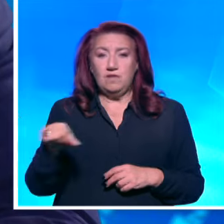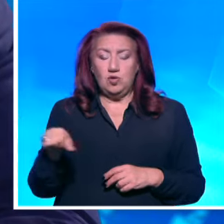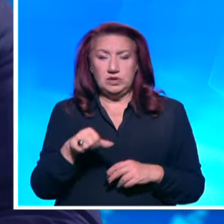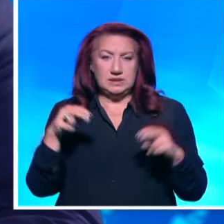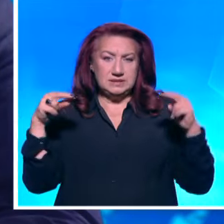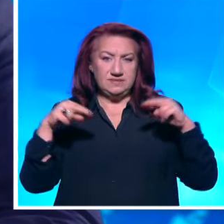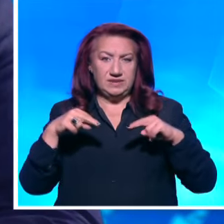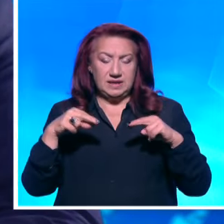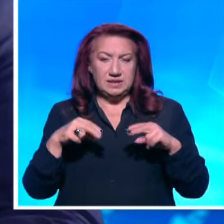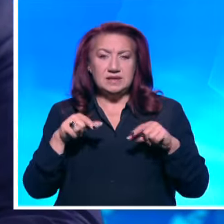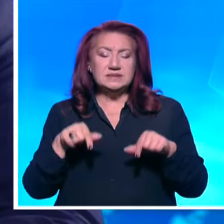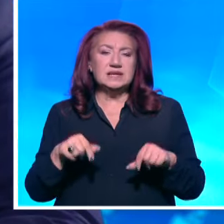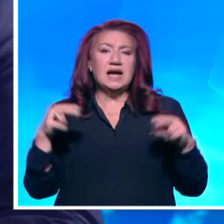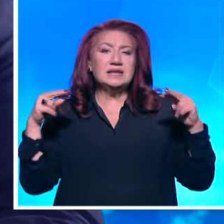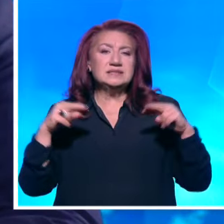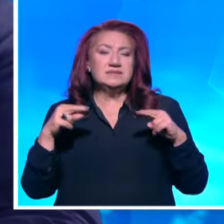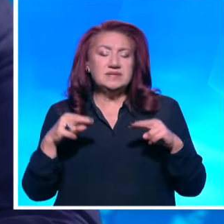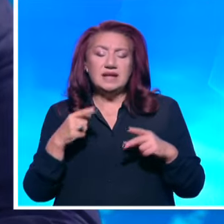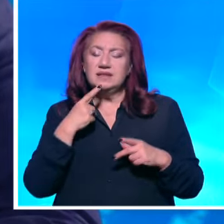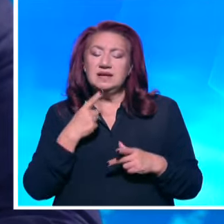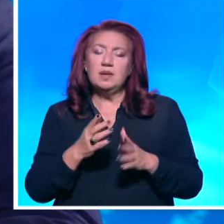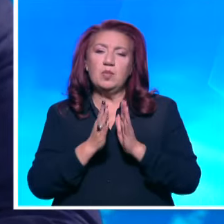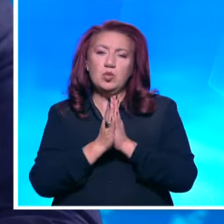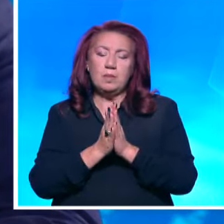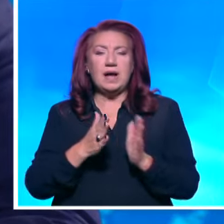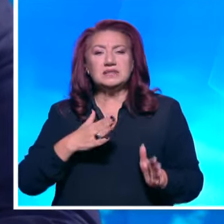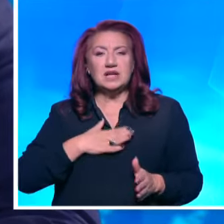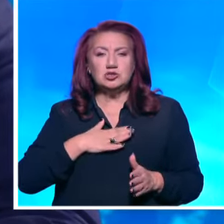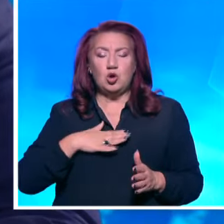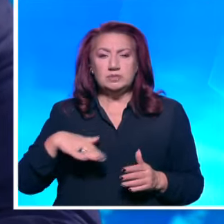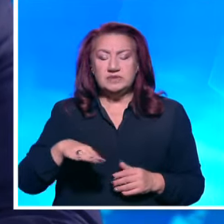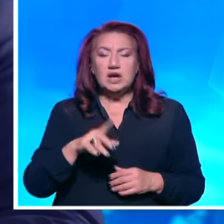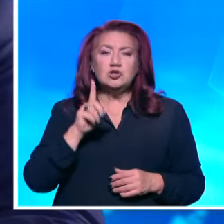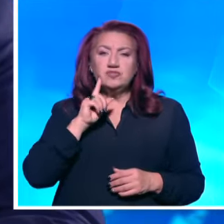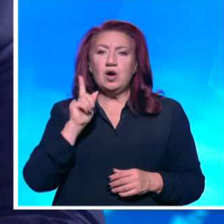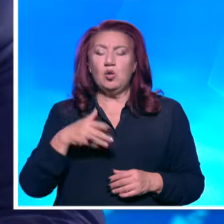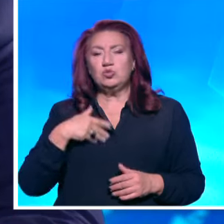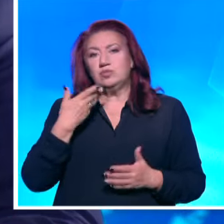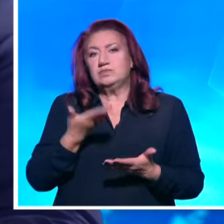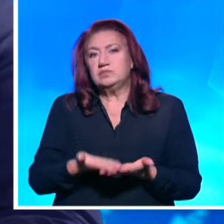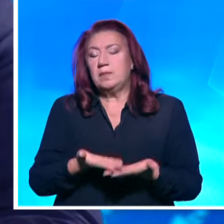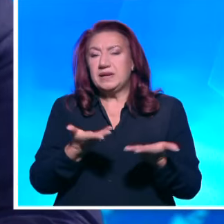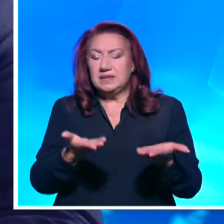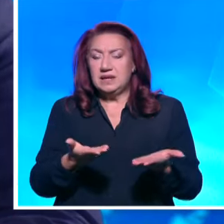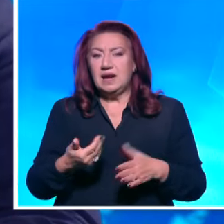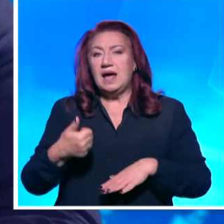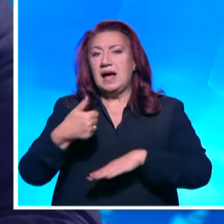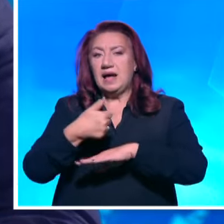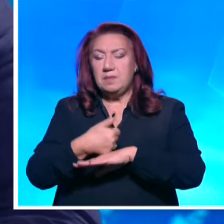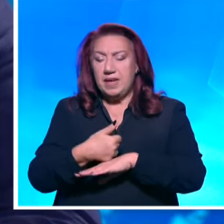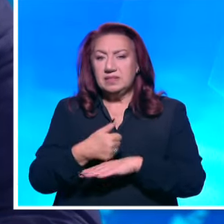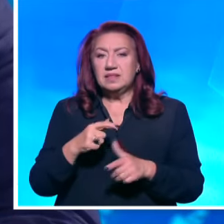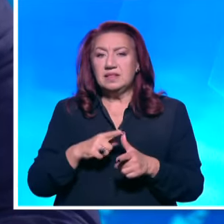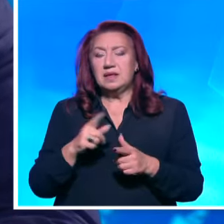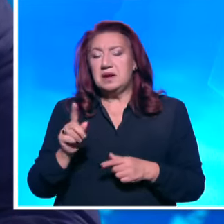свидетелите се оказват по молба на собственика на лицето което претендира а кмет там или